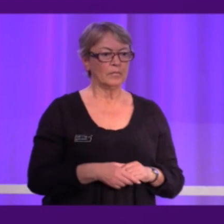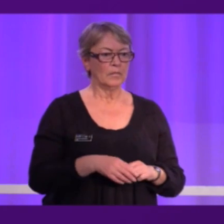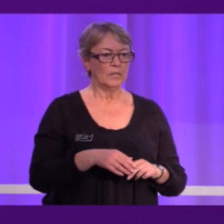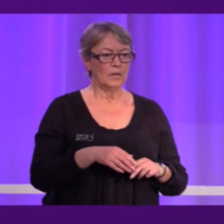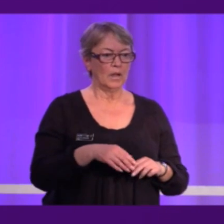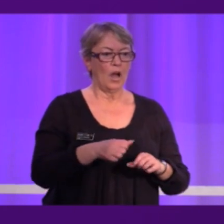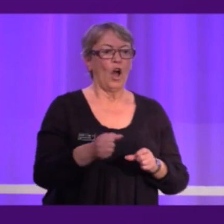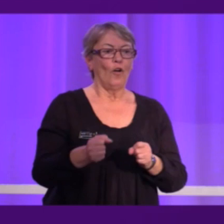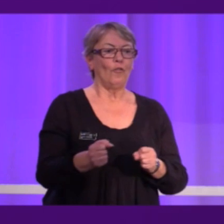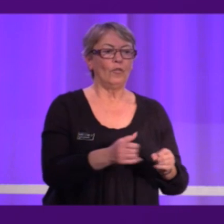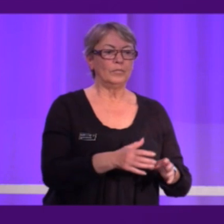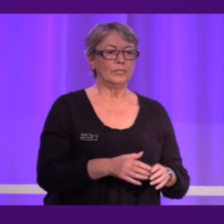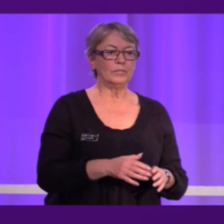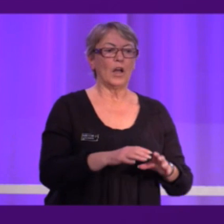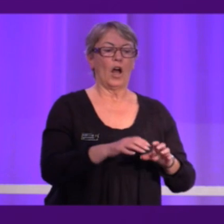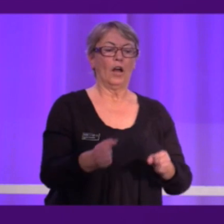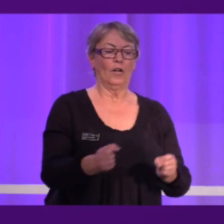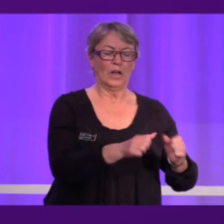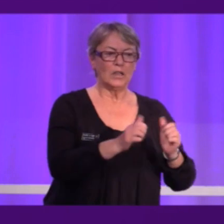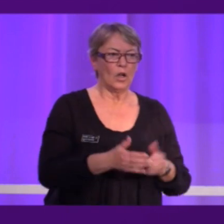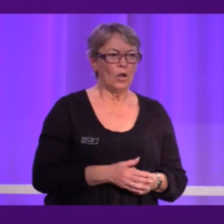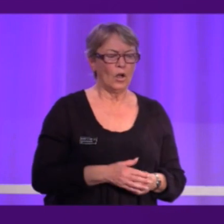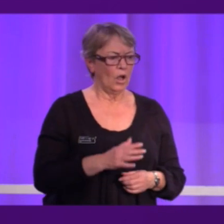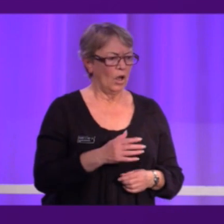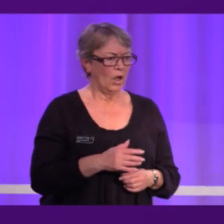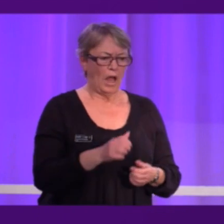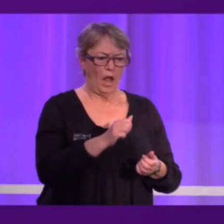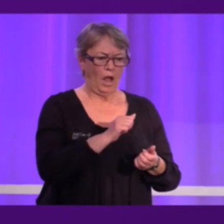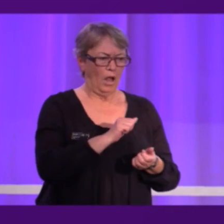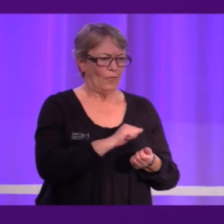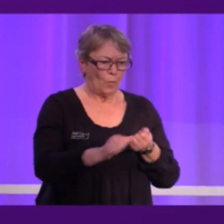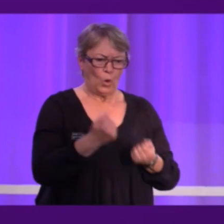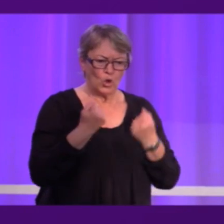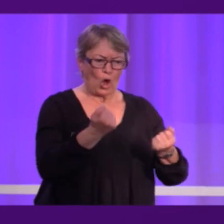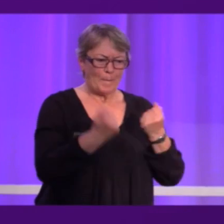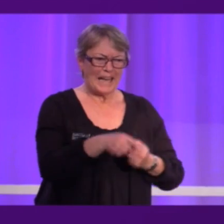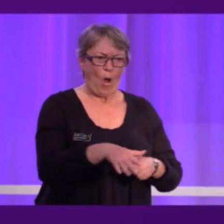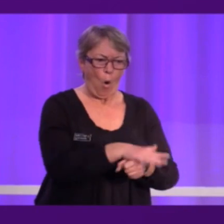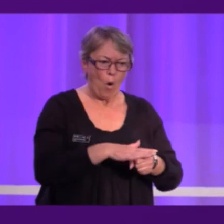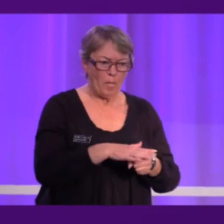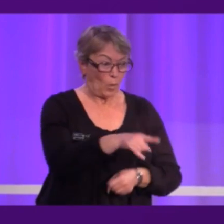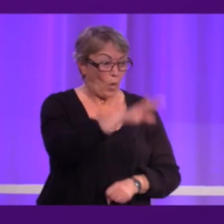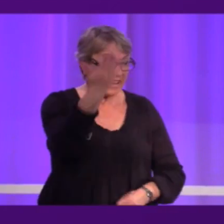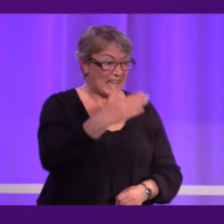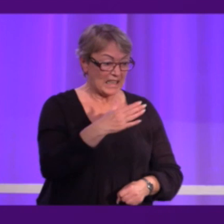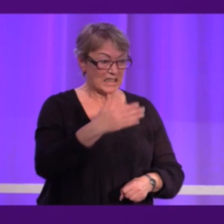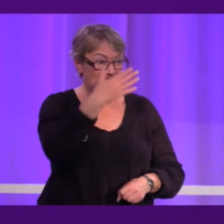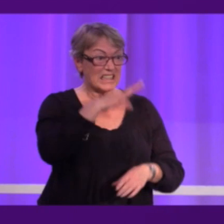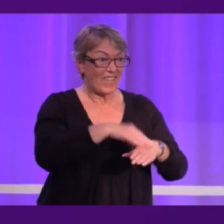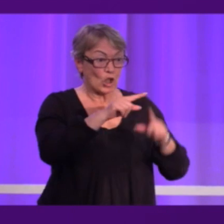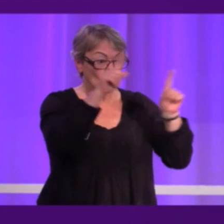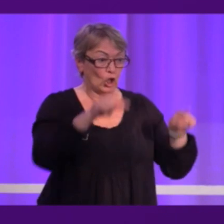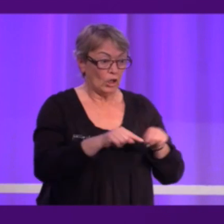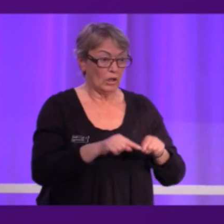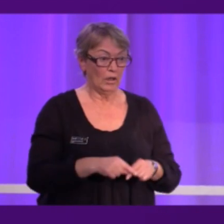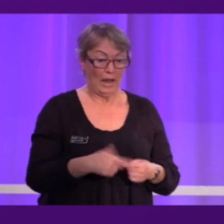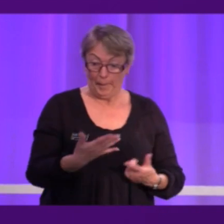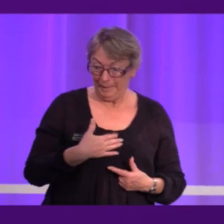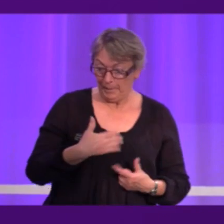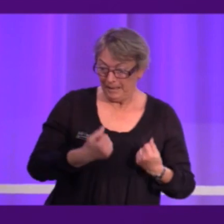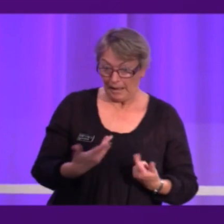Va? Det undrar jag med. Han är inte klok. Det är förbjudet att köra bil i det här området. Men du kanske inte kan läsa svenska skyltar nu. Nej, du är blind kanske. Är det